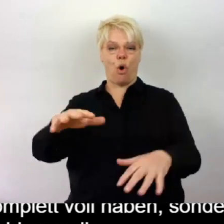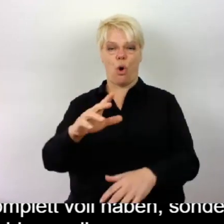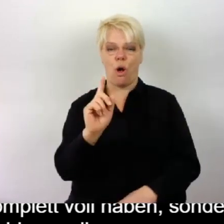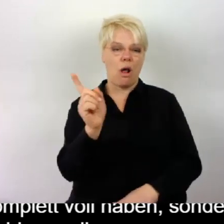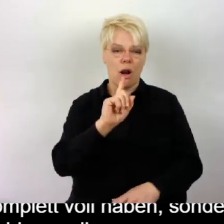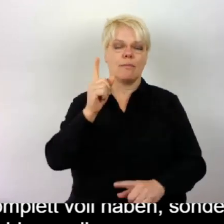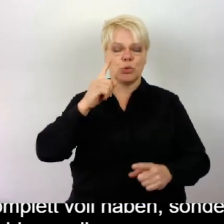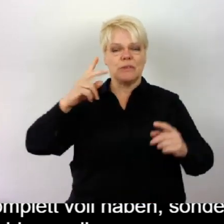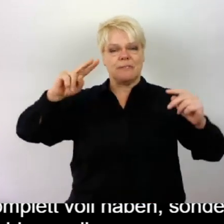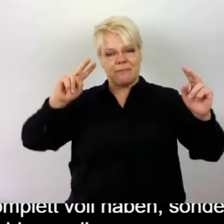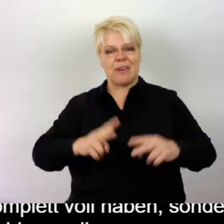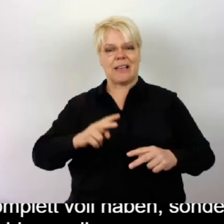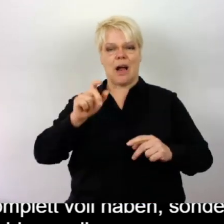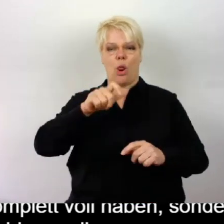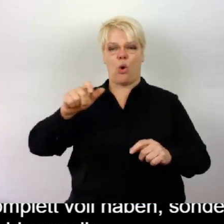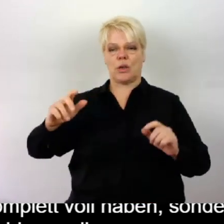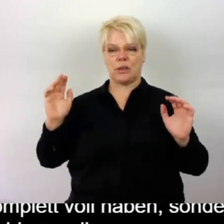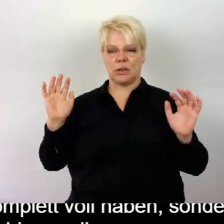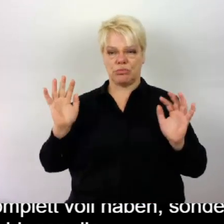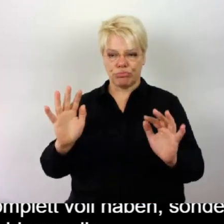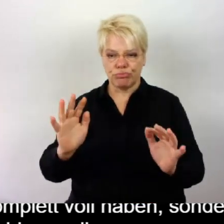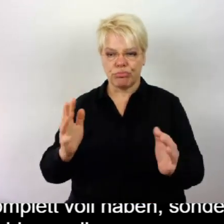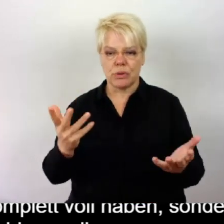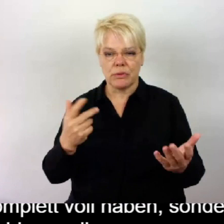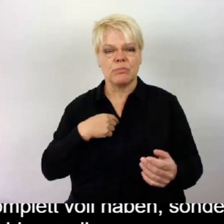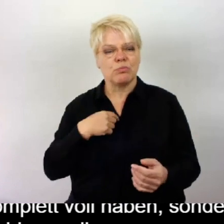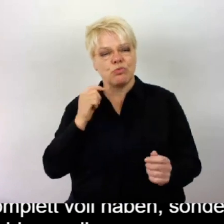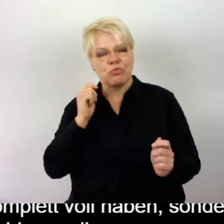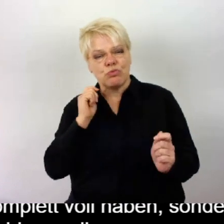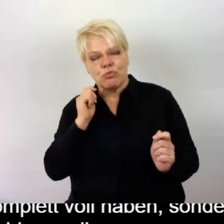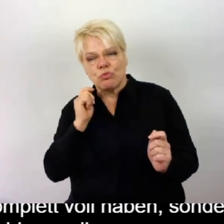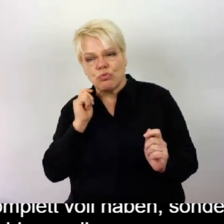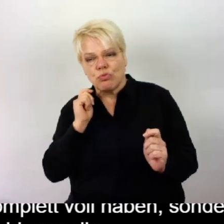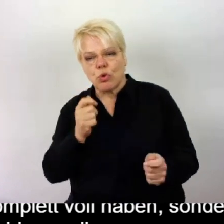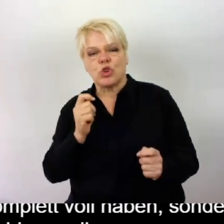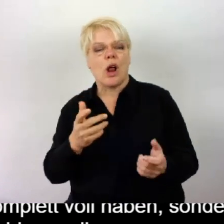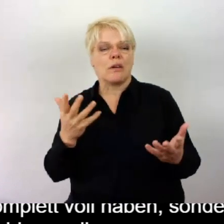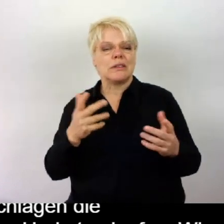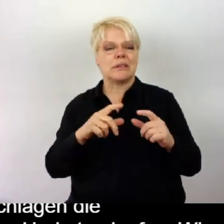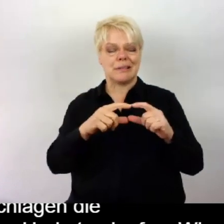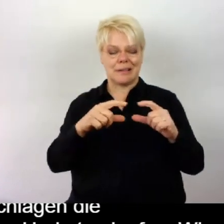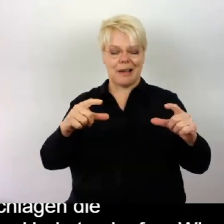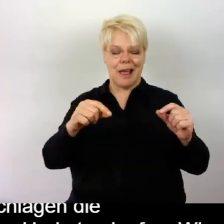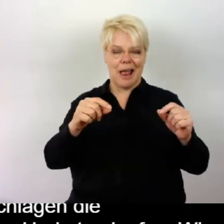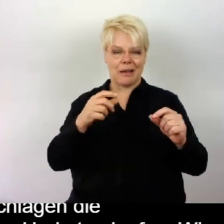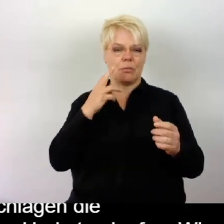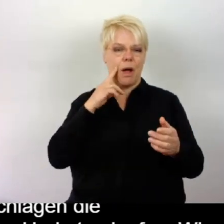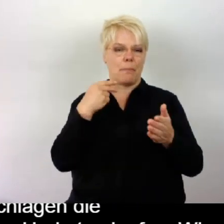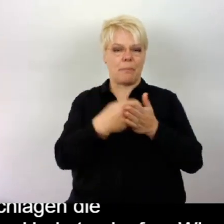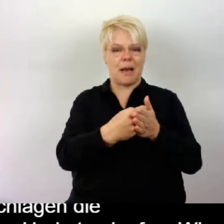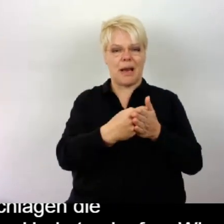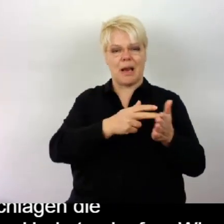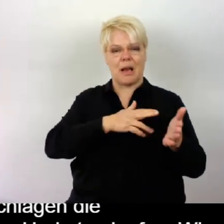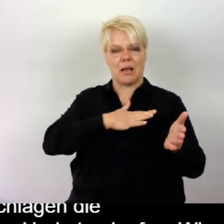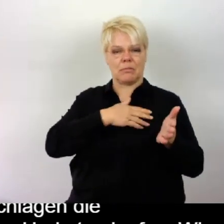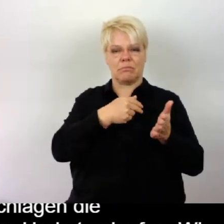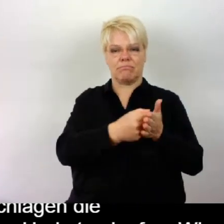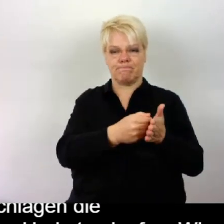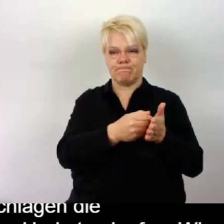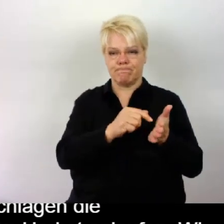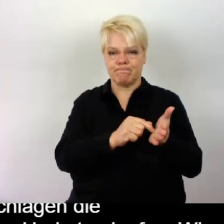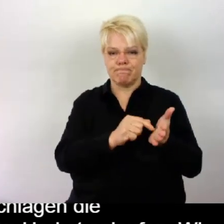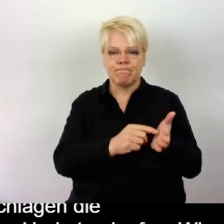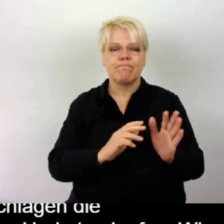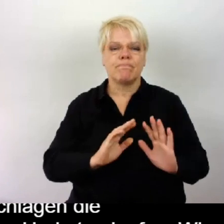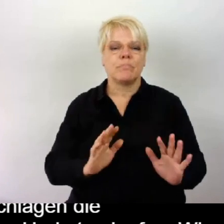wieder Dinge starten können, gehe ich schon auch mit an den Start, um eben auch den Menschen ein Stück Perspektive zu geben, auch um ein